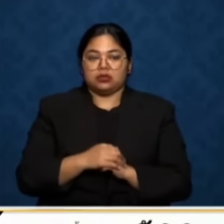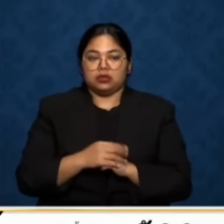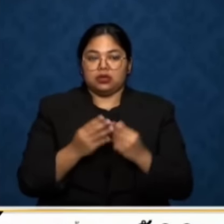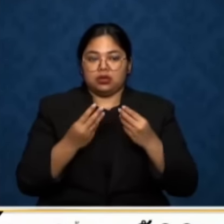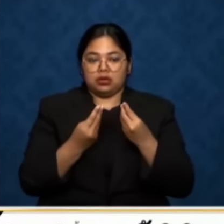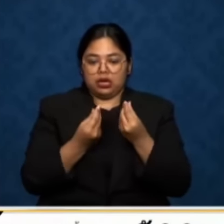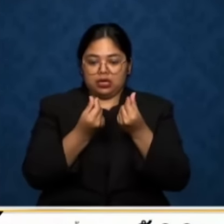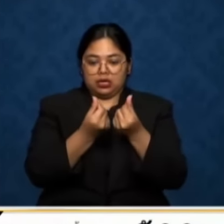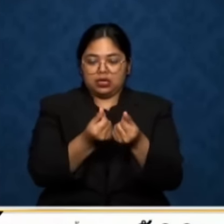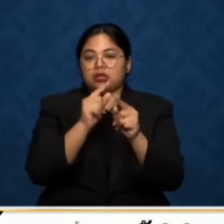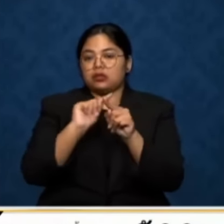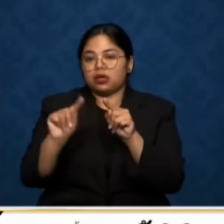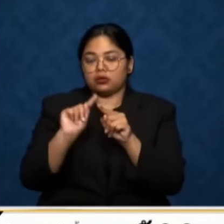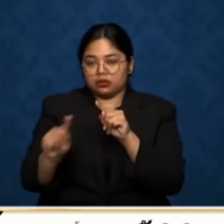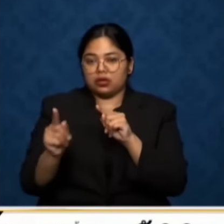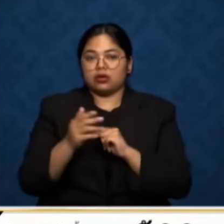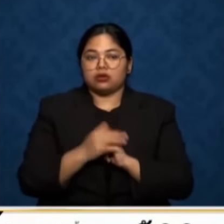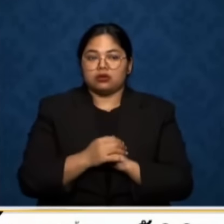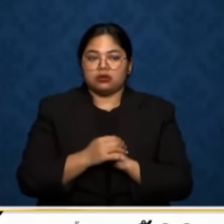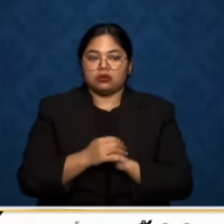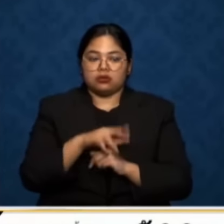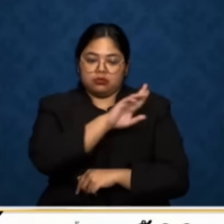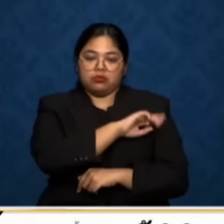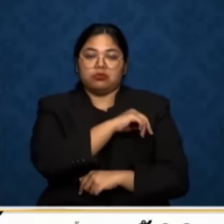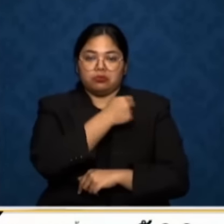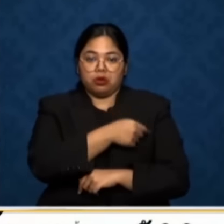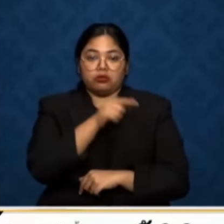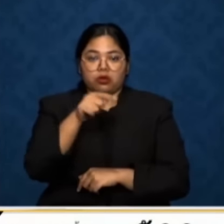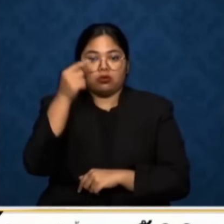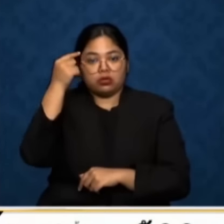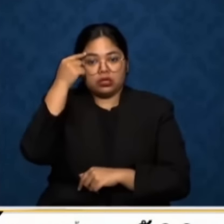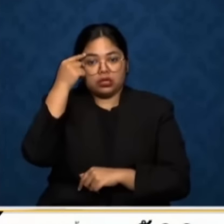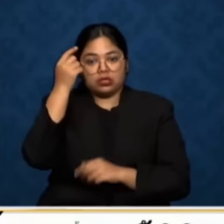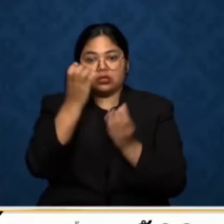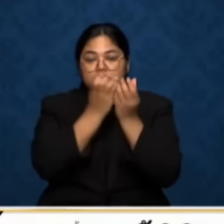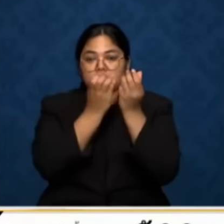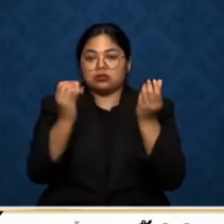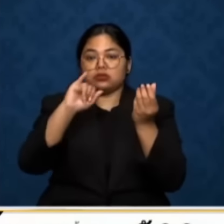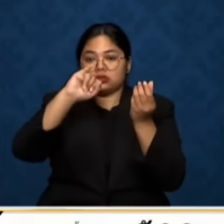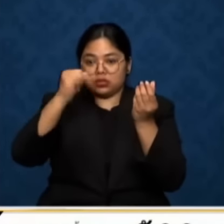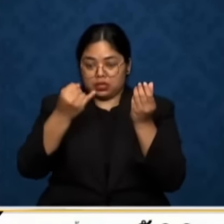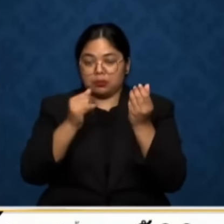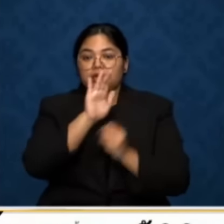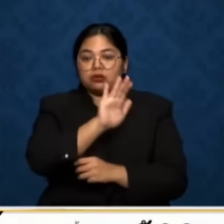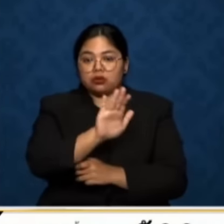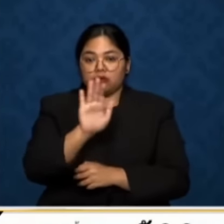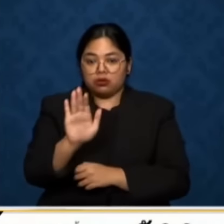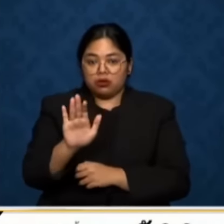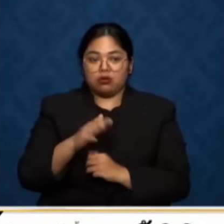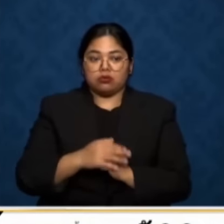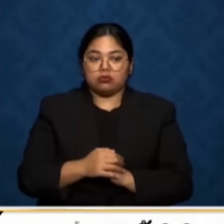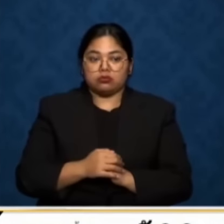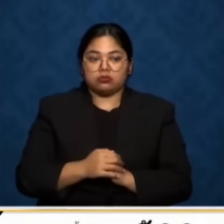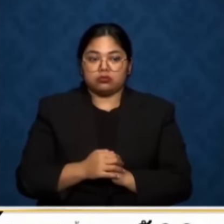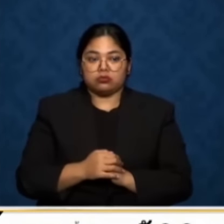เอียดดิฉันคิดว่าคุณหมอเองเนี่ยต้องนึกถึงจรรยาบรรณต้องนึกถึงว่ามันเป็นเส้นแบ่งนะคะ คือท่านต้องประท้วงว่าผิด